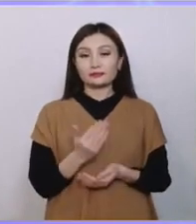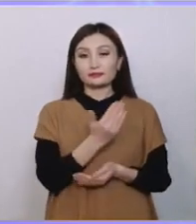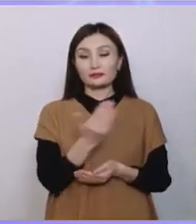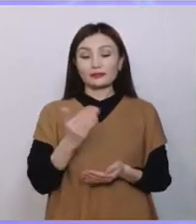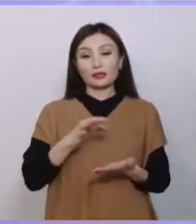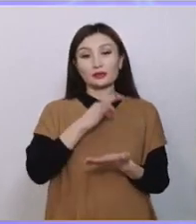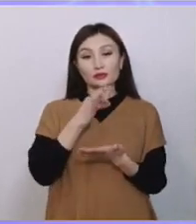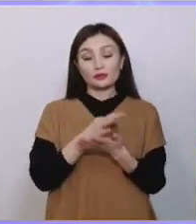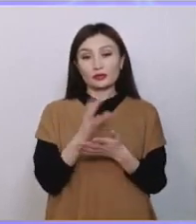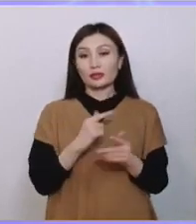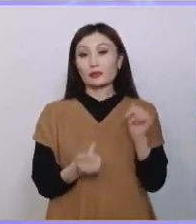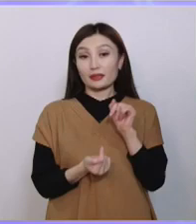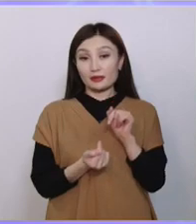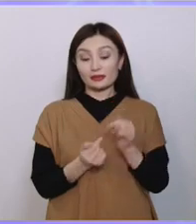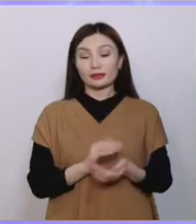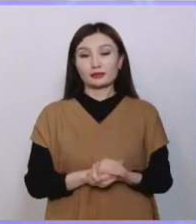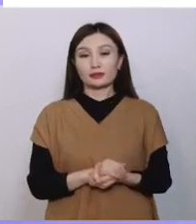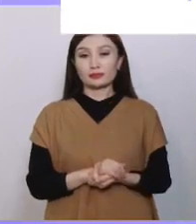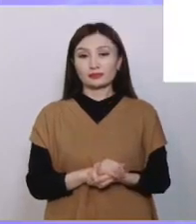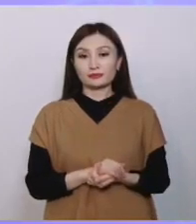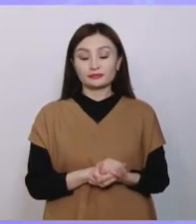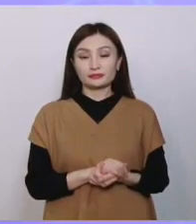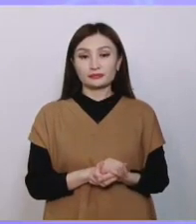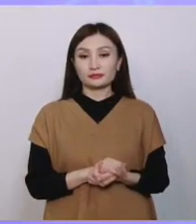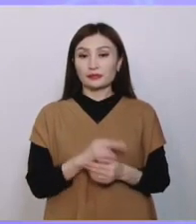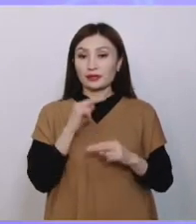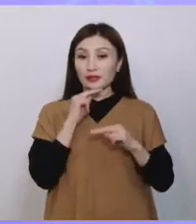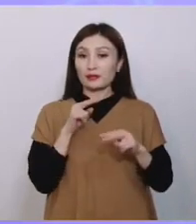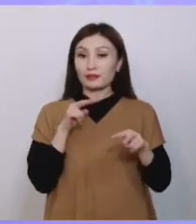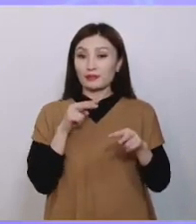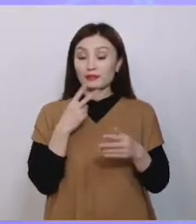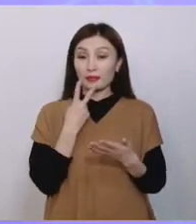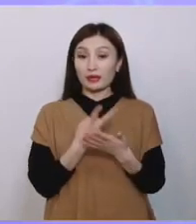Силердің жоп тұрыңар мен дал келді бе? Байқағыла.